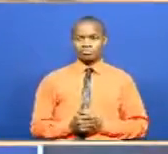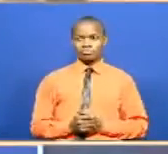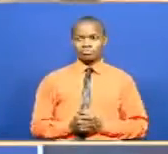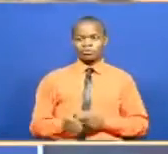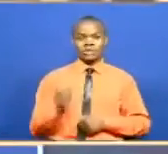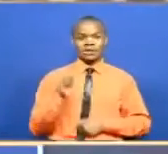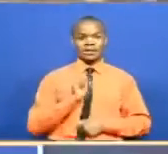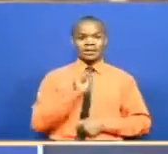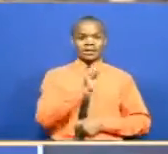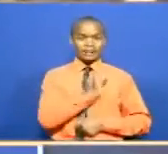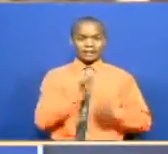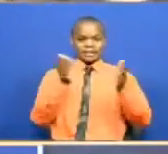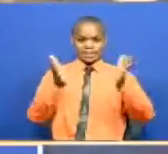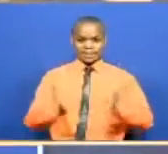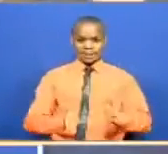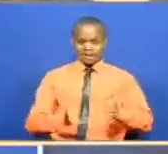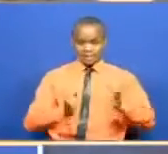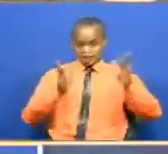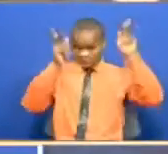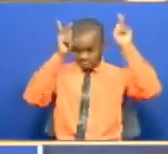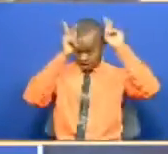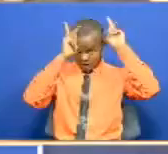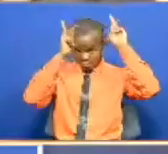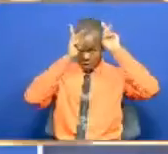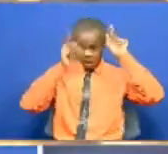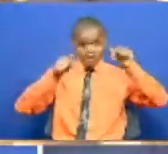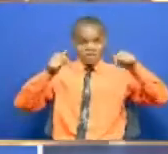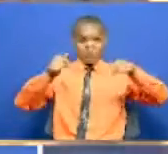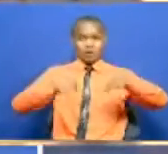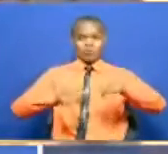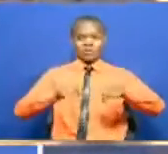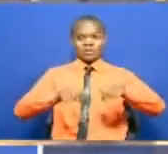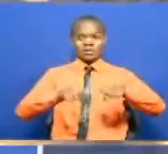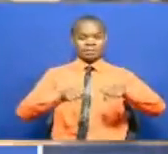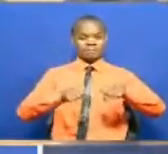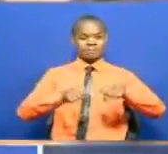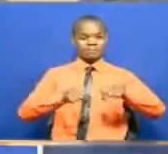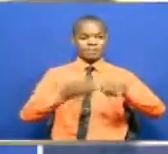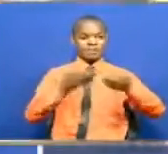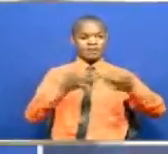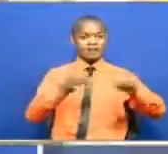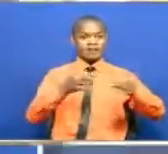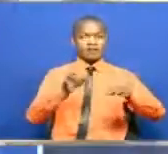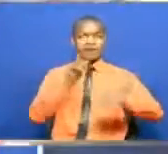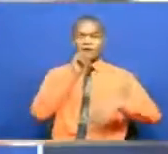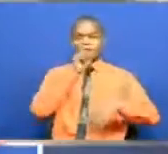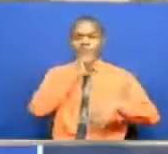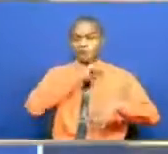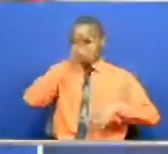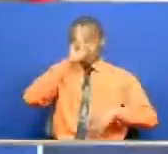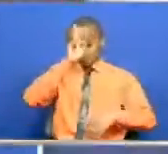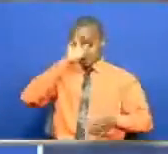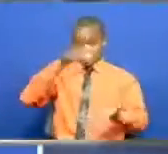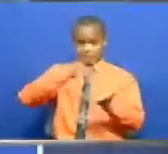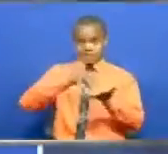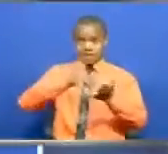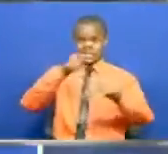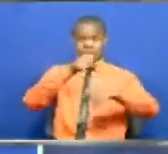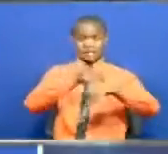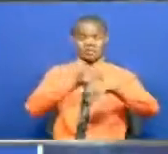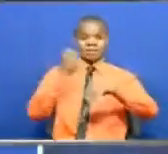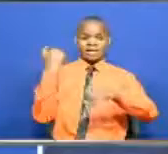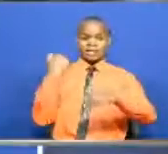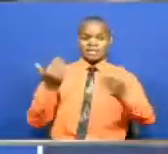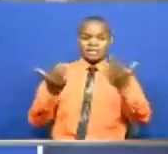Seneta wa kaunti ya Kakamega Cleophas Malala leo aliondoka kituo cha polisi cha Mumia akiwa huru baada kukesha korokoroni